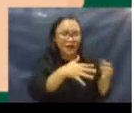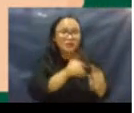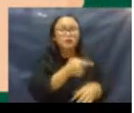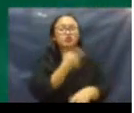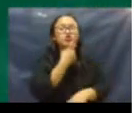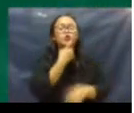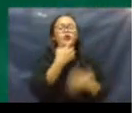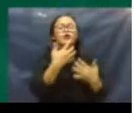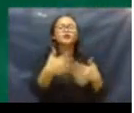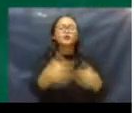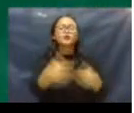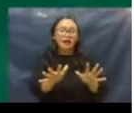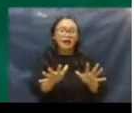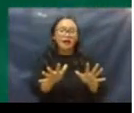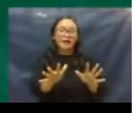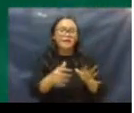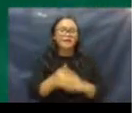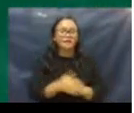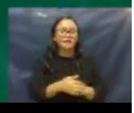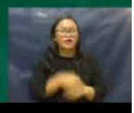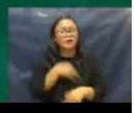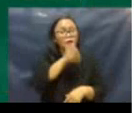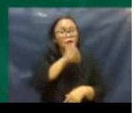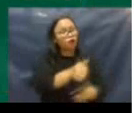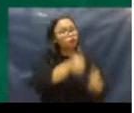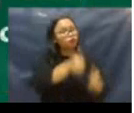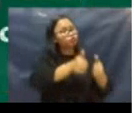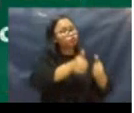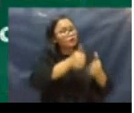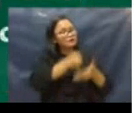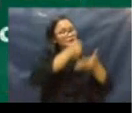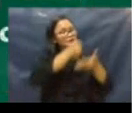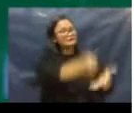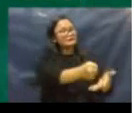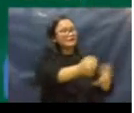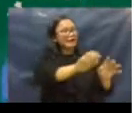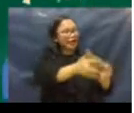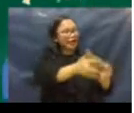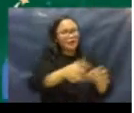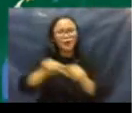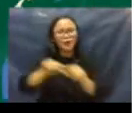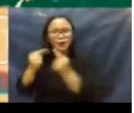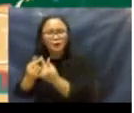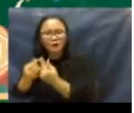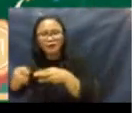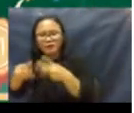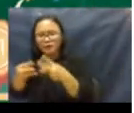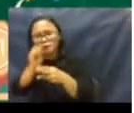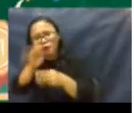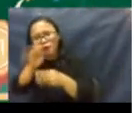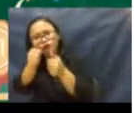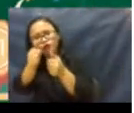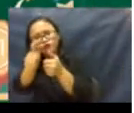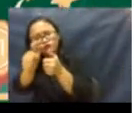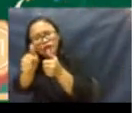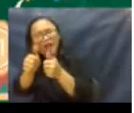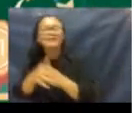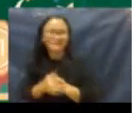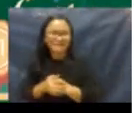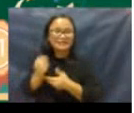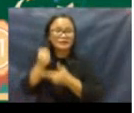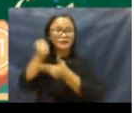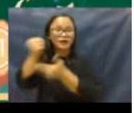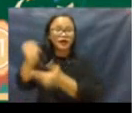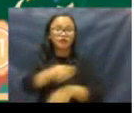belajar. Sampaikan penghargaan ini di kelas dan grup chat. Semua penghargaan ini akan membuat murid betah